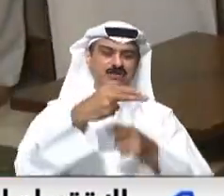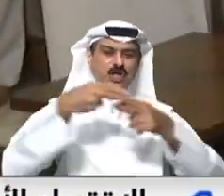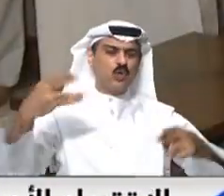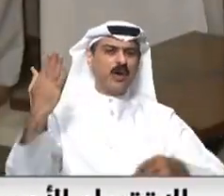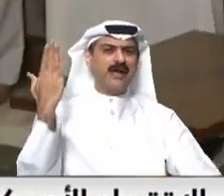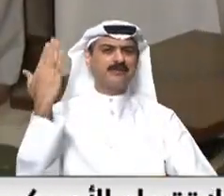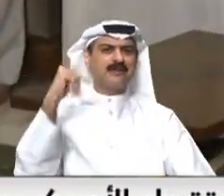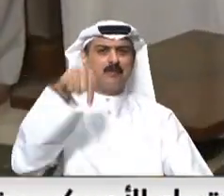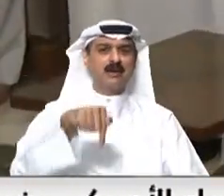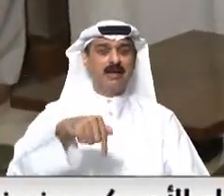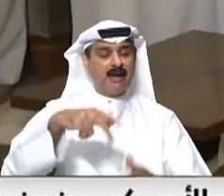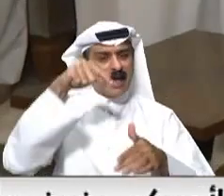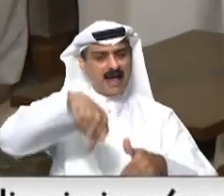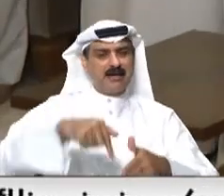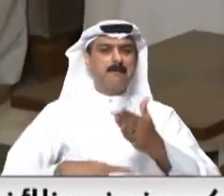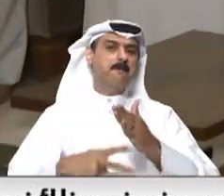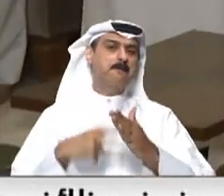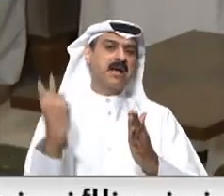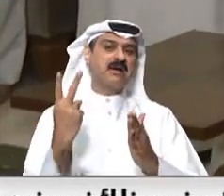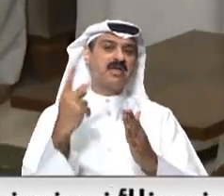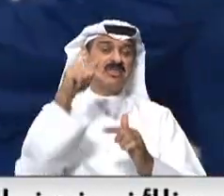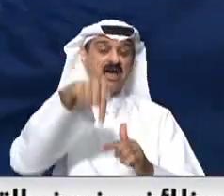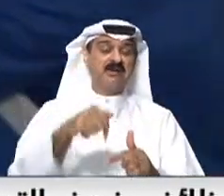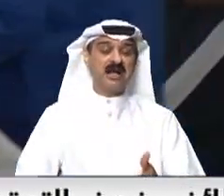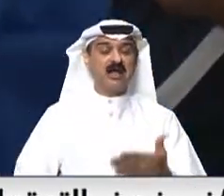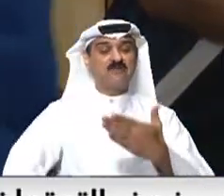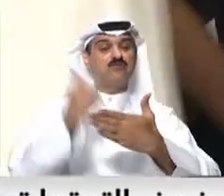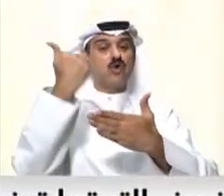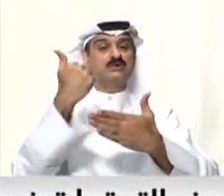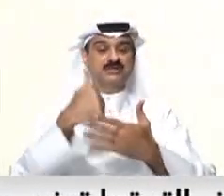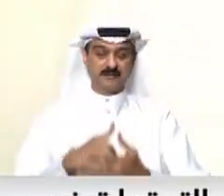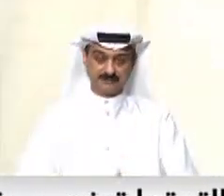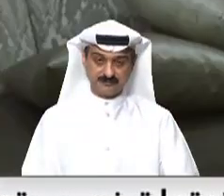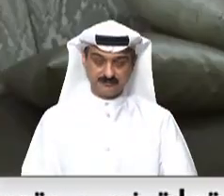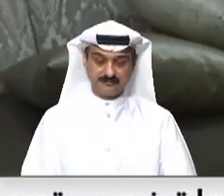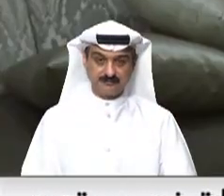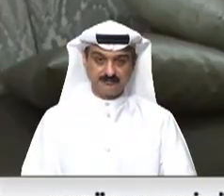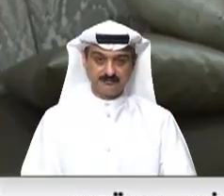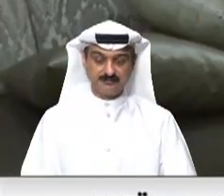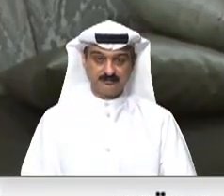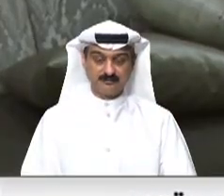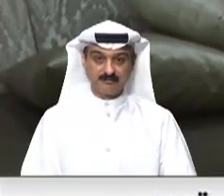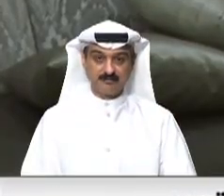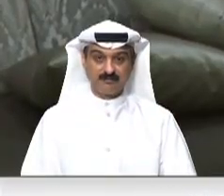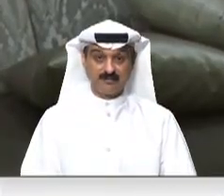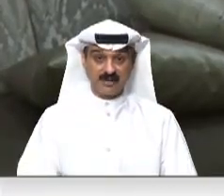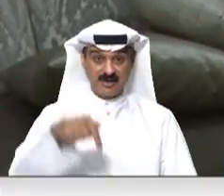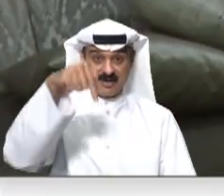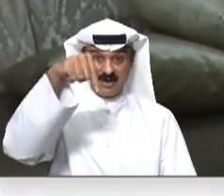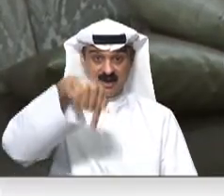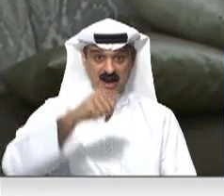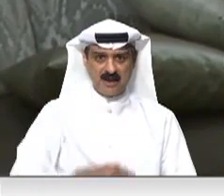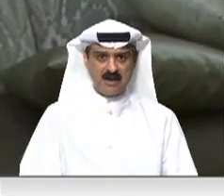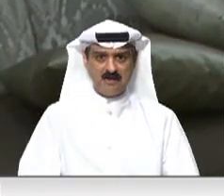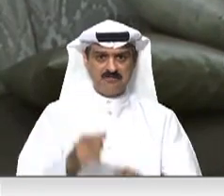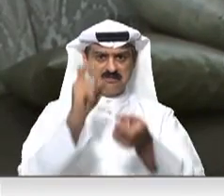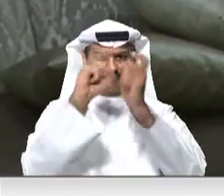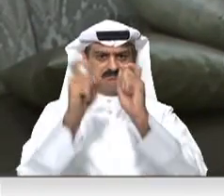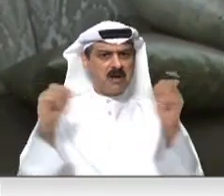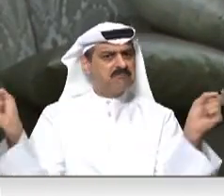في المنافسة والتواجد على منصات التتويج. شوف احنا مشينا لهذه البطولة باش تقريب